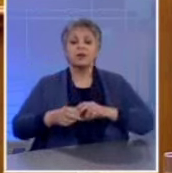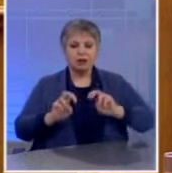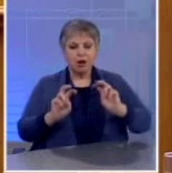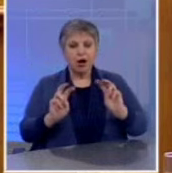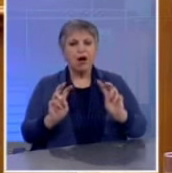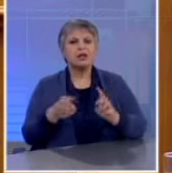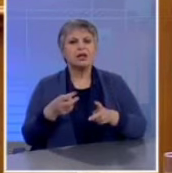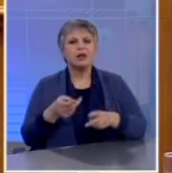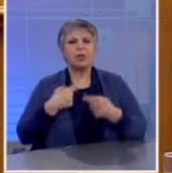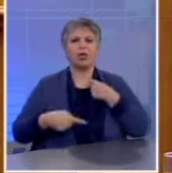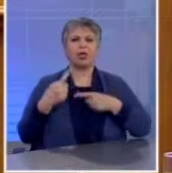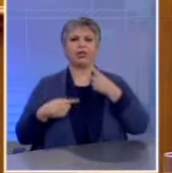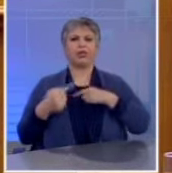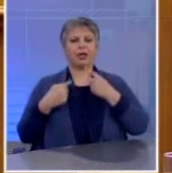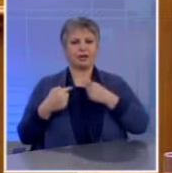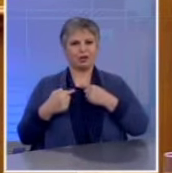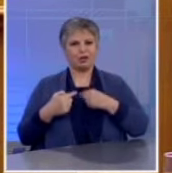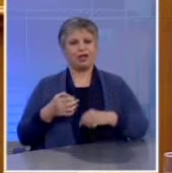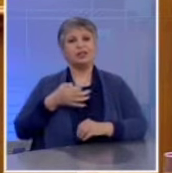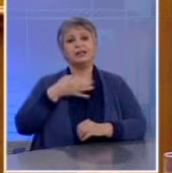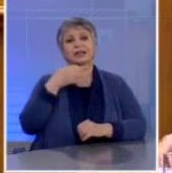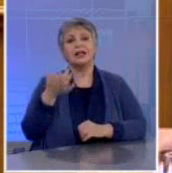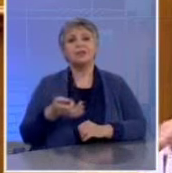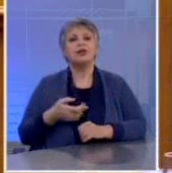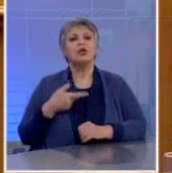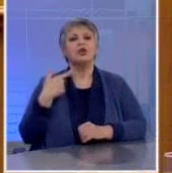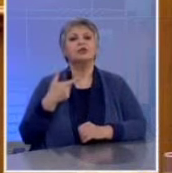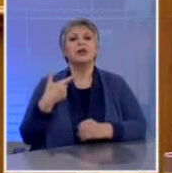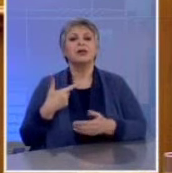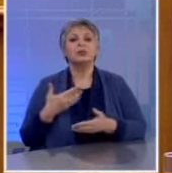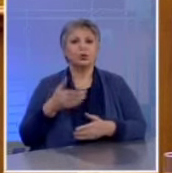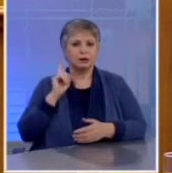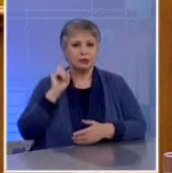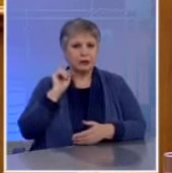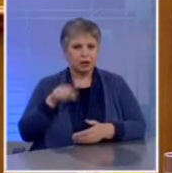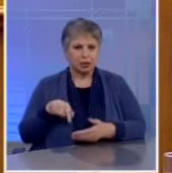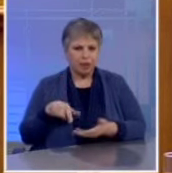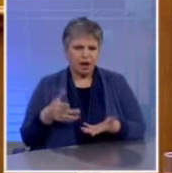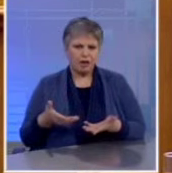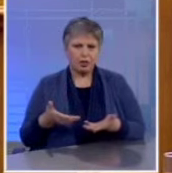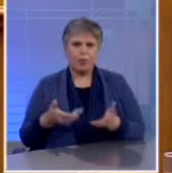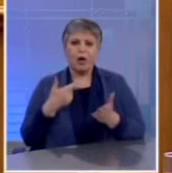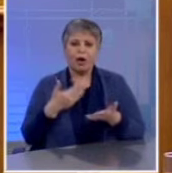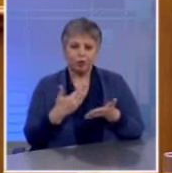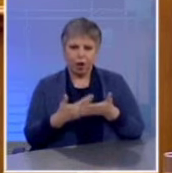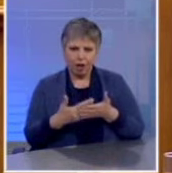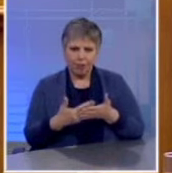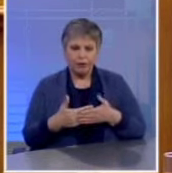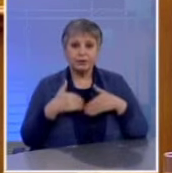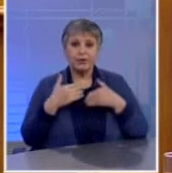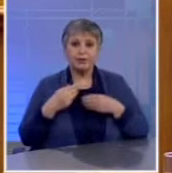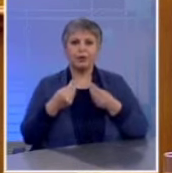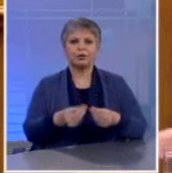πρόφαση ότι δηλαδή αποτελεί παράνομο αποδεικτικό μέσο. Αλλά και όταν μετά την